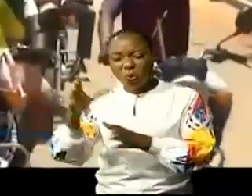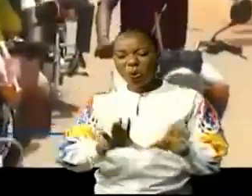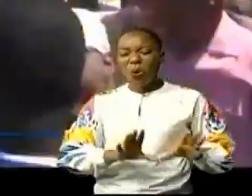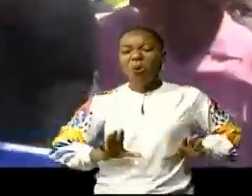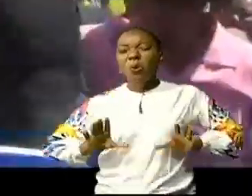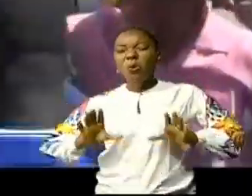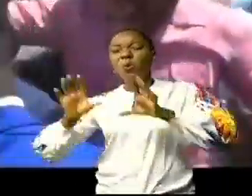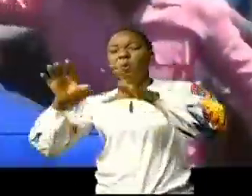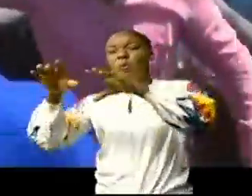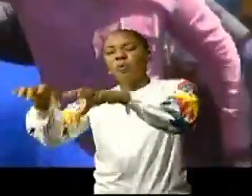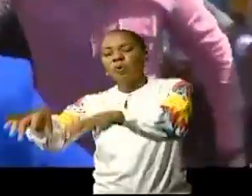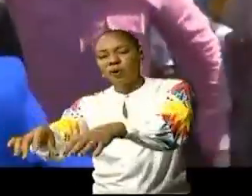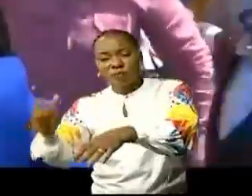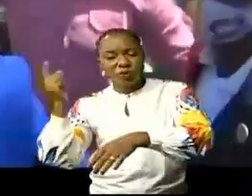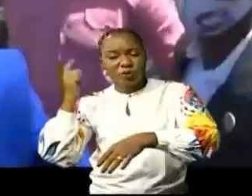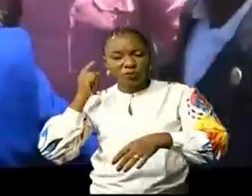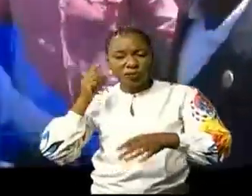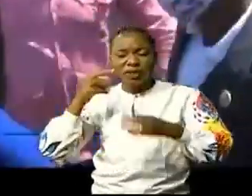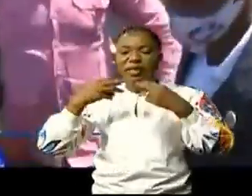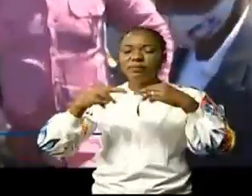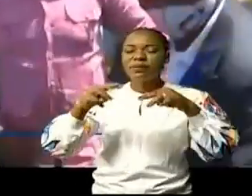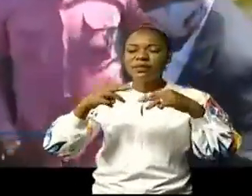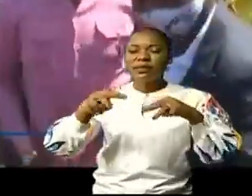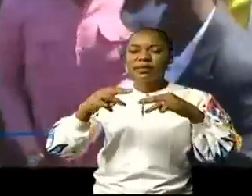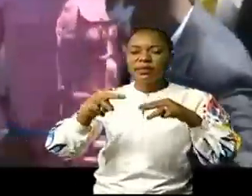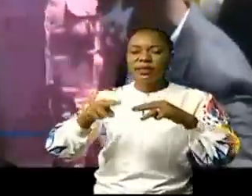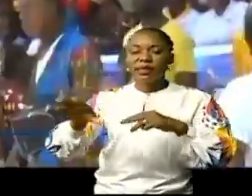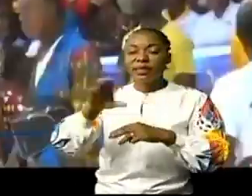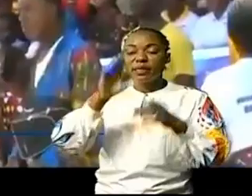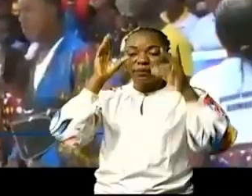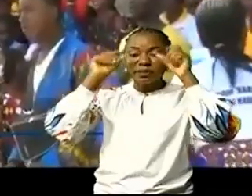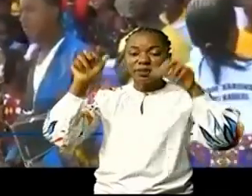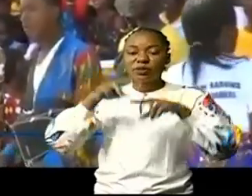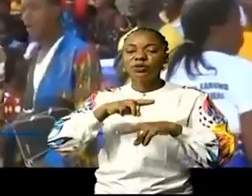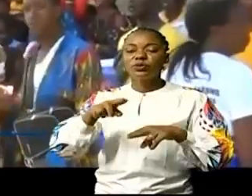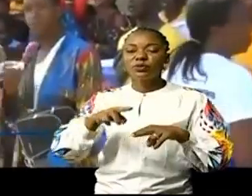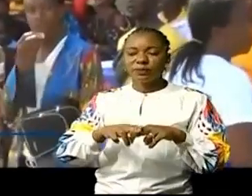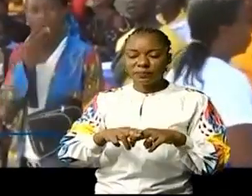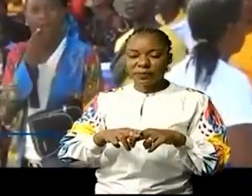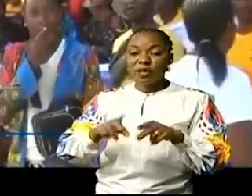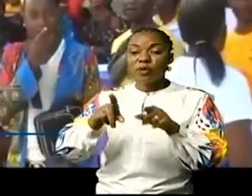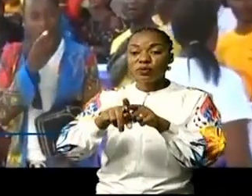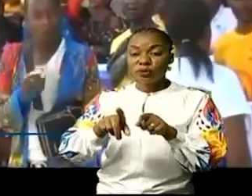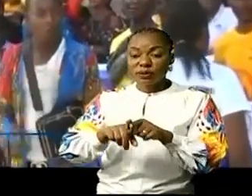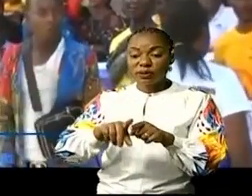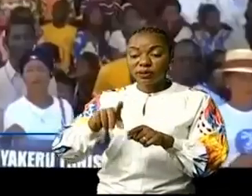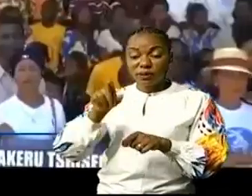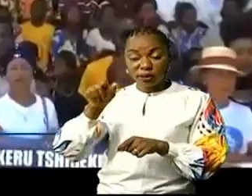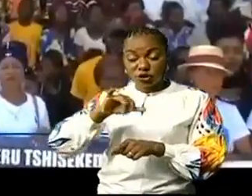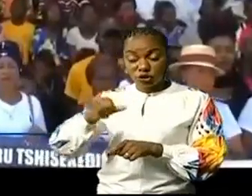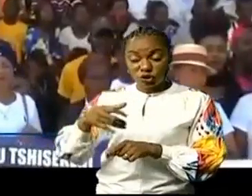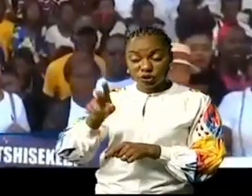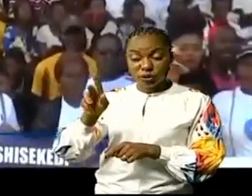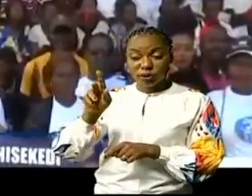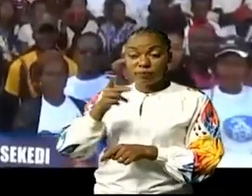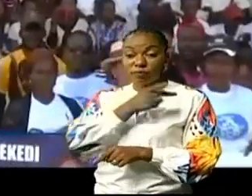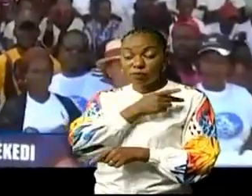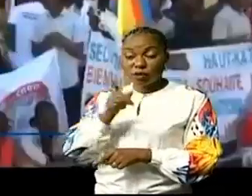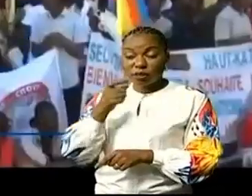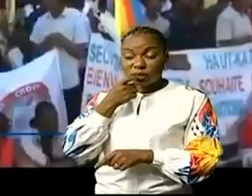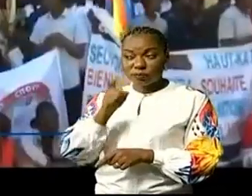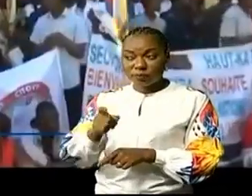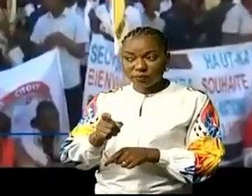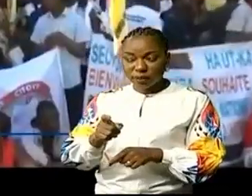stade Kiwele pour écouter les messages de leur président national. Jean-Paul Chivuila Ilunga a partagé